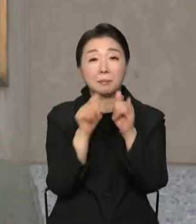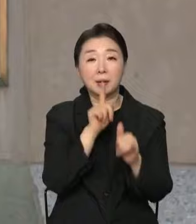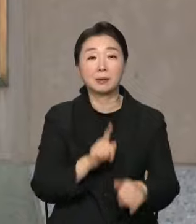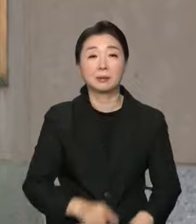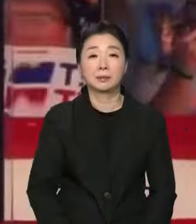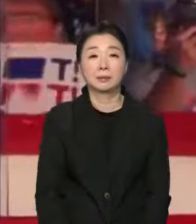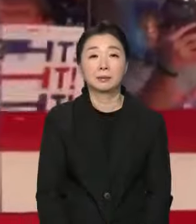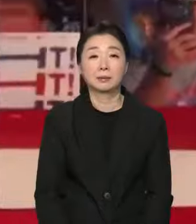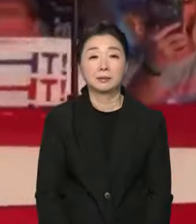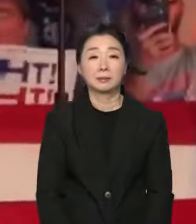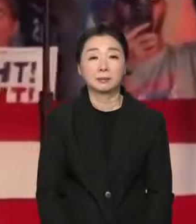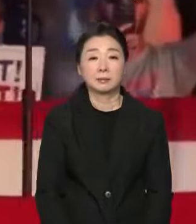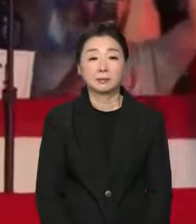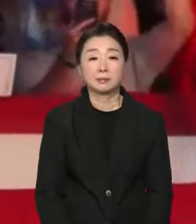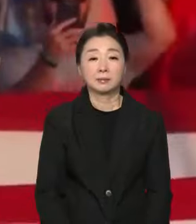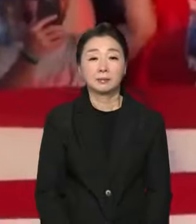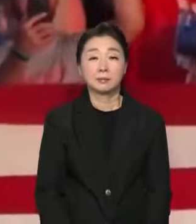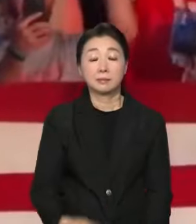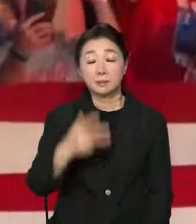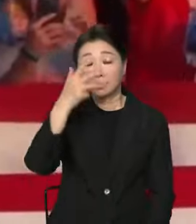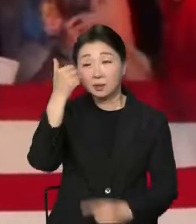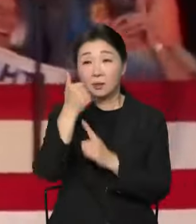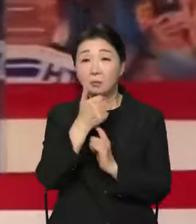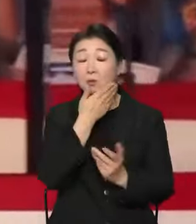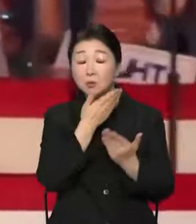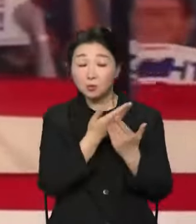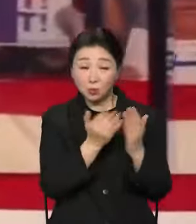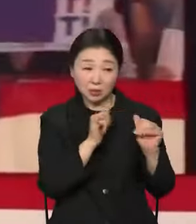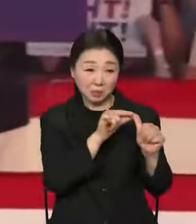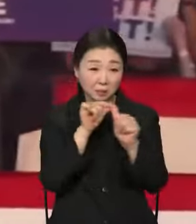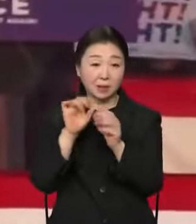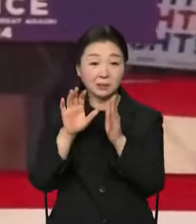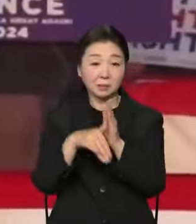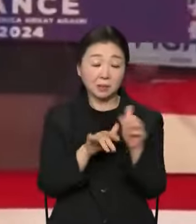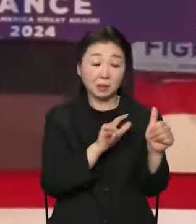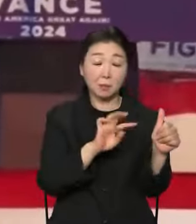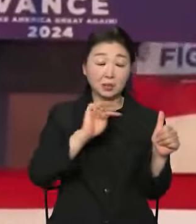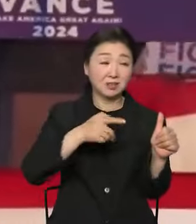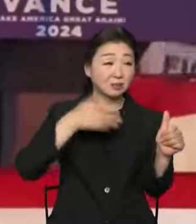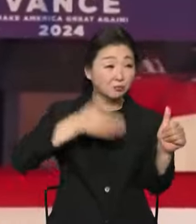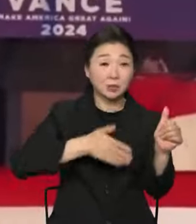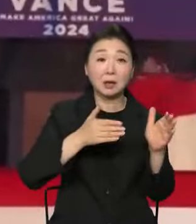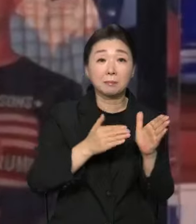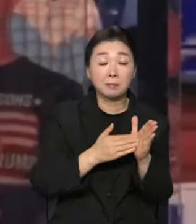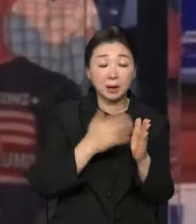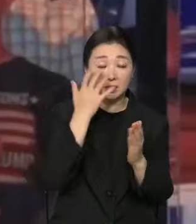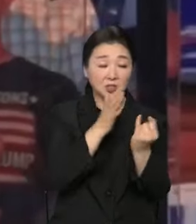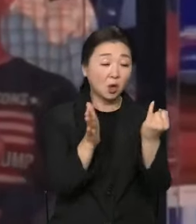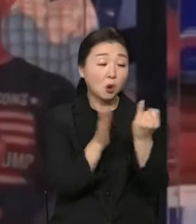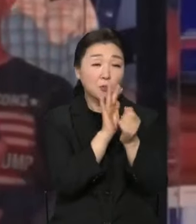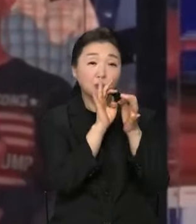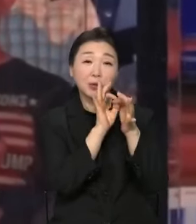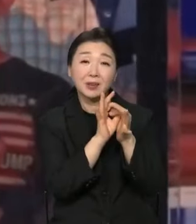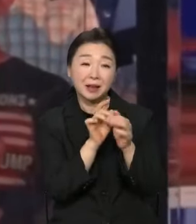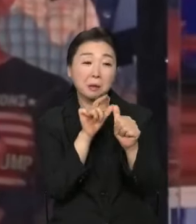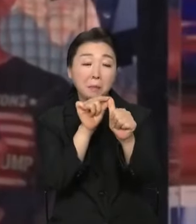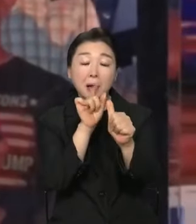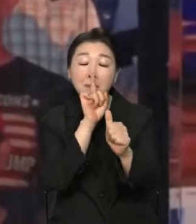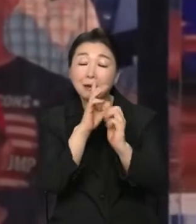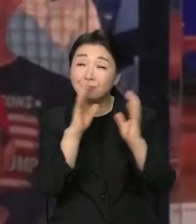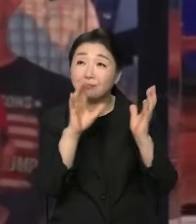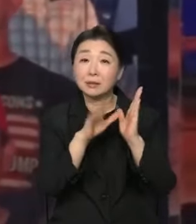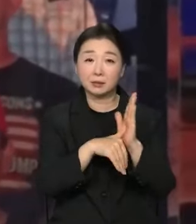나옵니다. 하지만 트럼프는 주요 인선 때마다 머스크의 의견을 구했고 성비위 관련 인사 논란이 벌어졌을